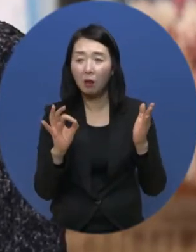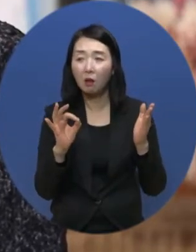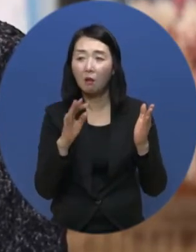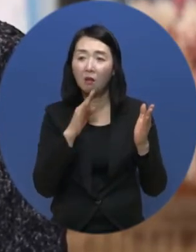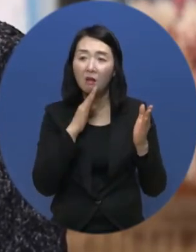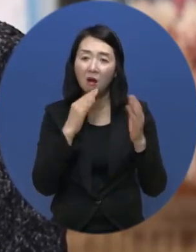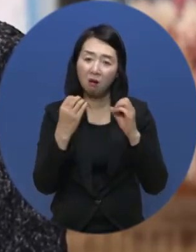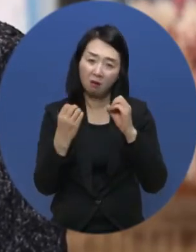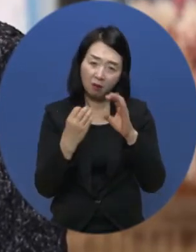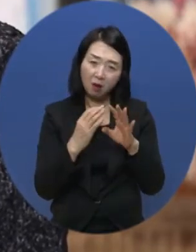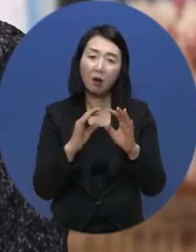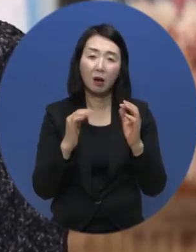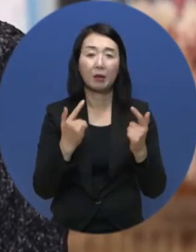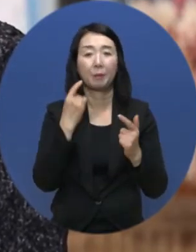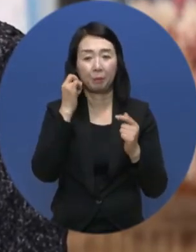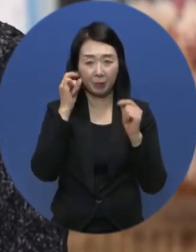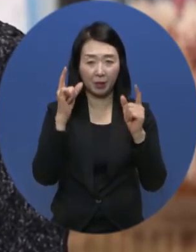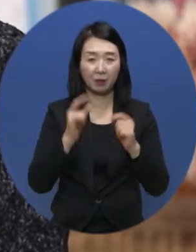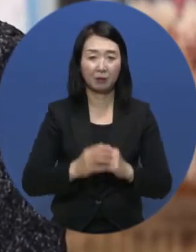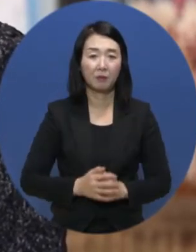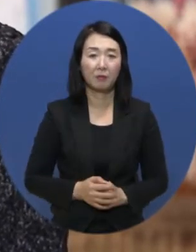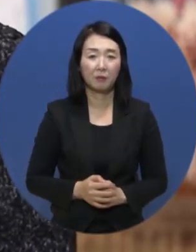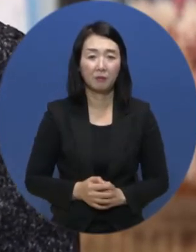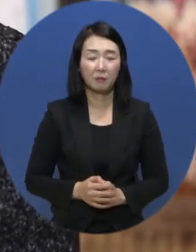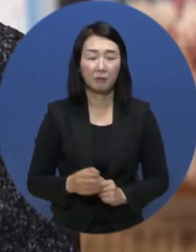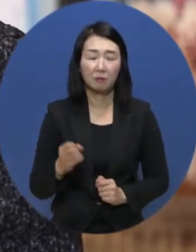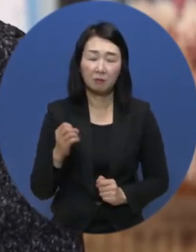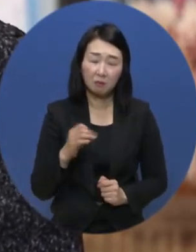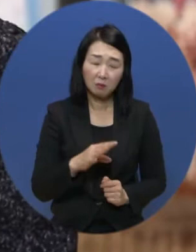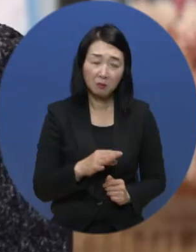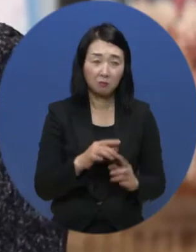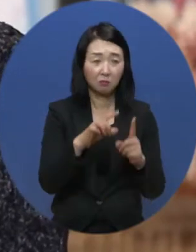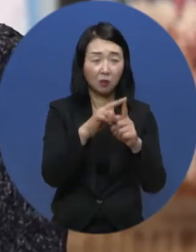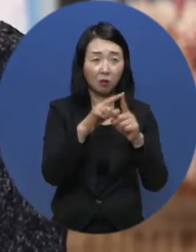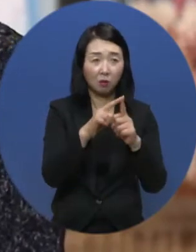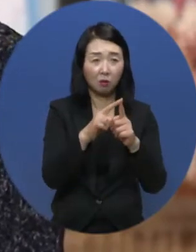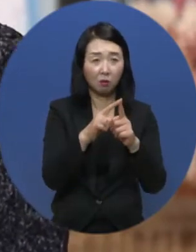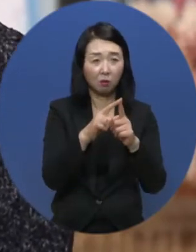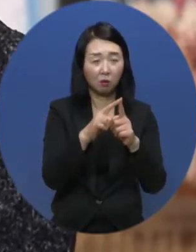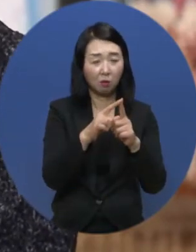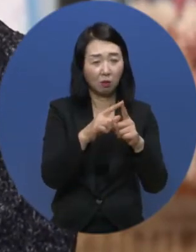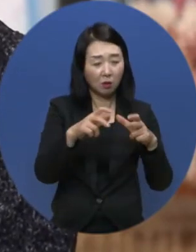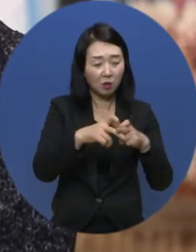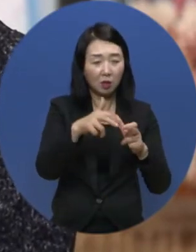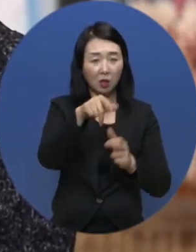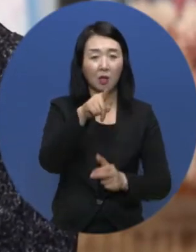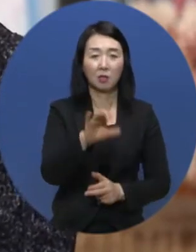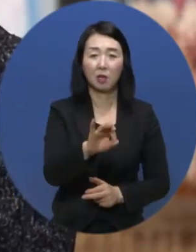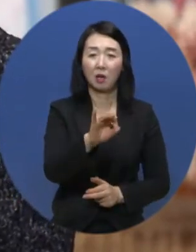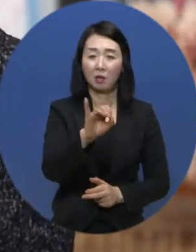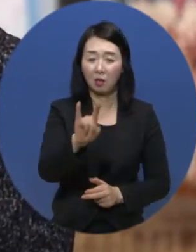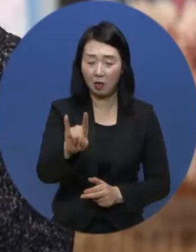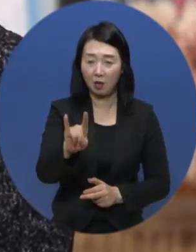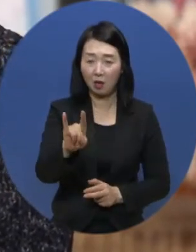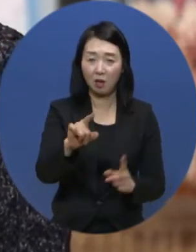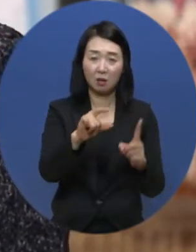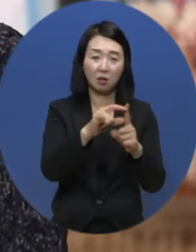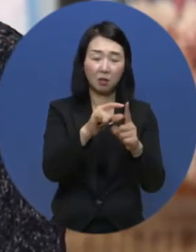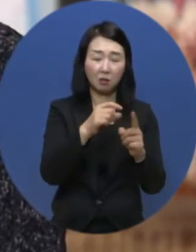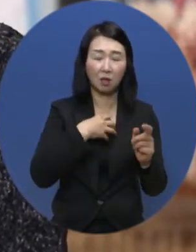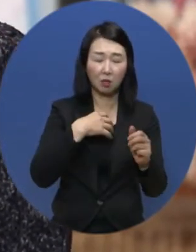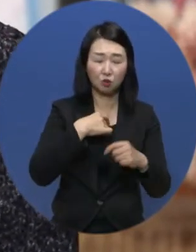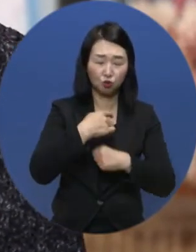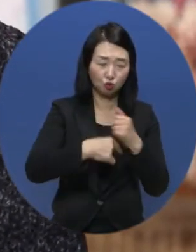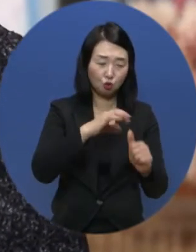아니라는 걸 깨닫게 됐습니다. 그냥 그 두 글자로 나를 규정해버리는 장애라는 단어에서 벗어나야